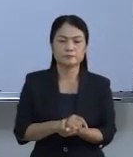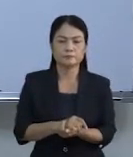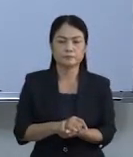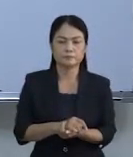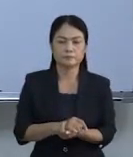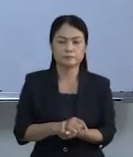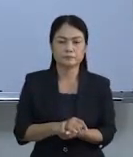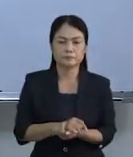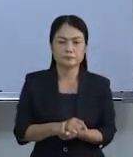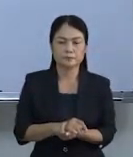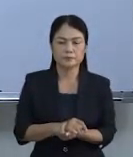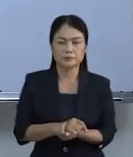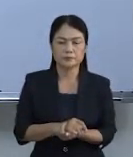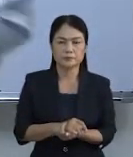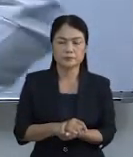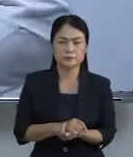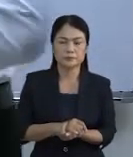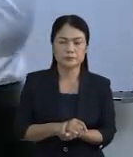và